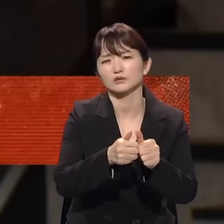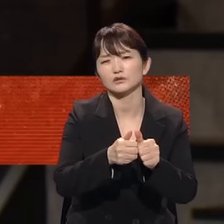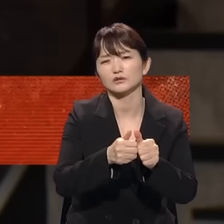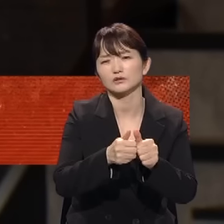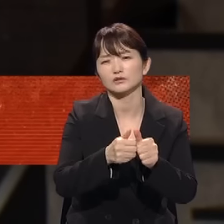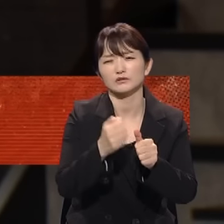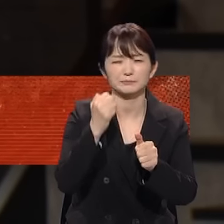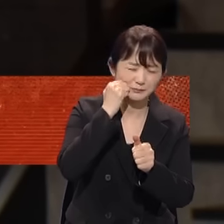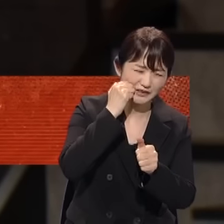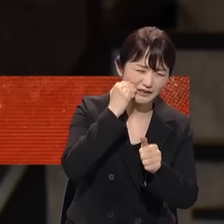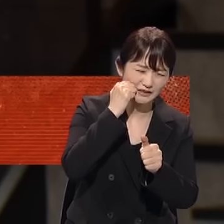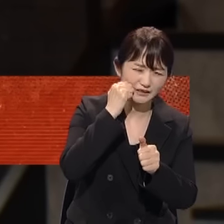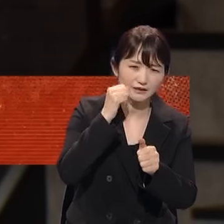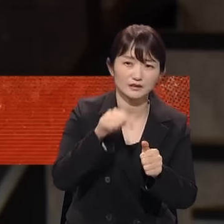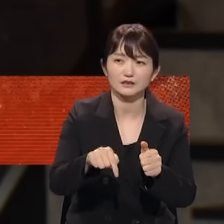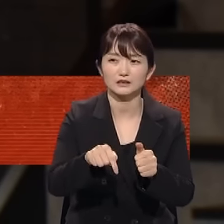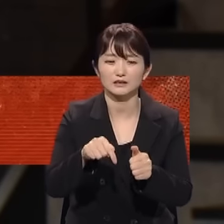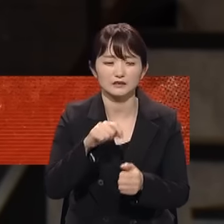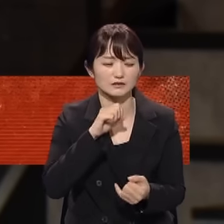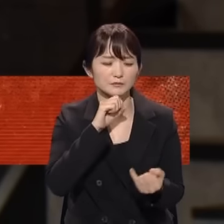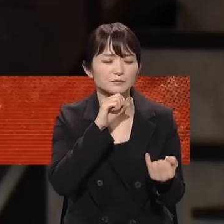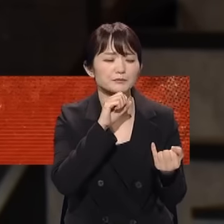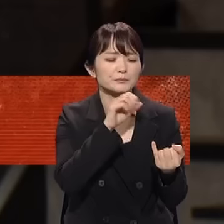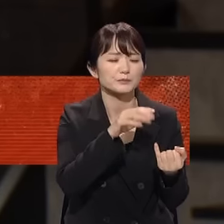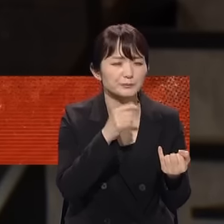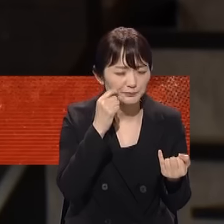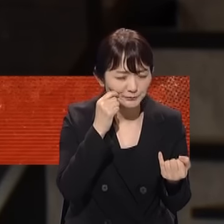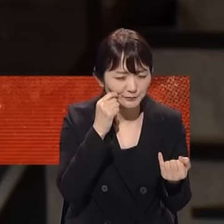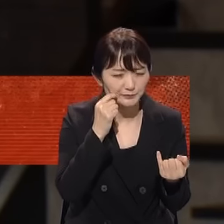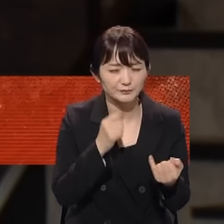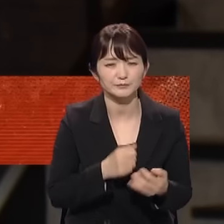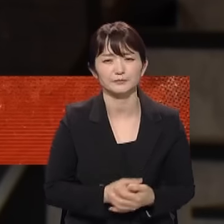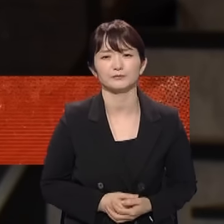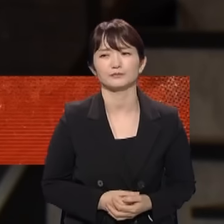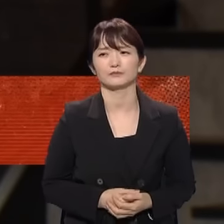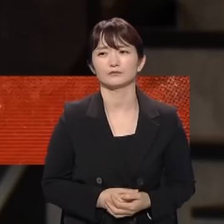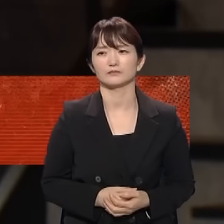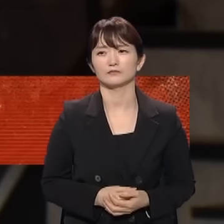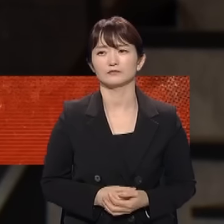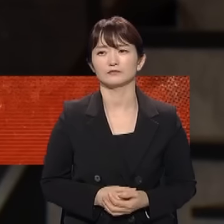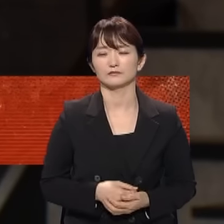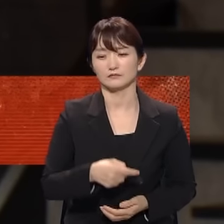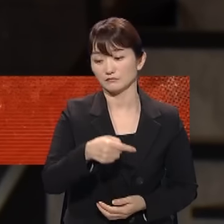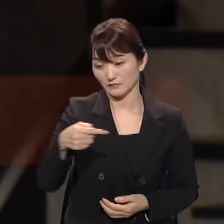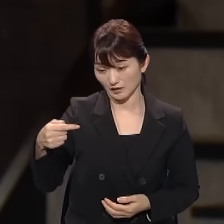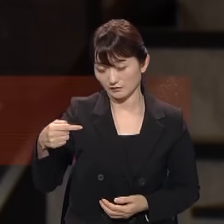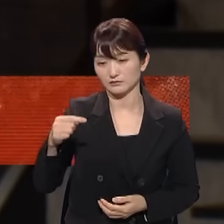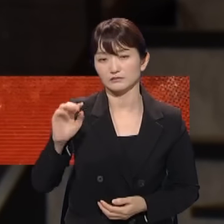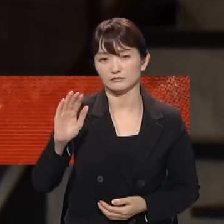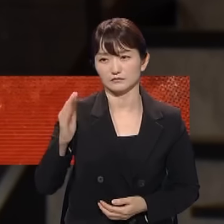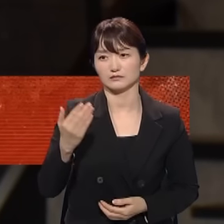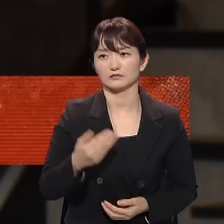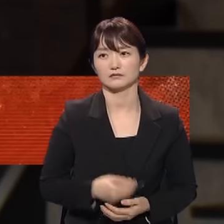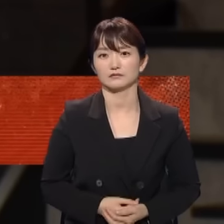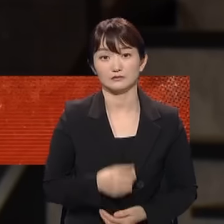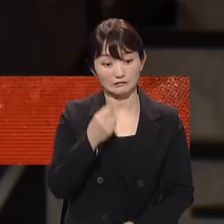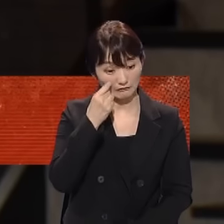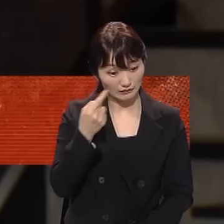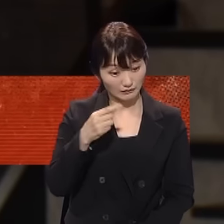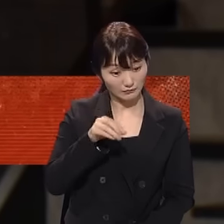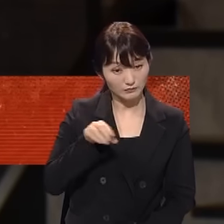돼갖고 망했어. 근데 그 얘기를 못하고 있었어. 이런 식으로 얘기를 한 거예요. 그러면서 마이너스가 났다라고 얘기를 했어요. 한 달에